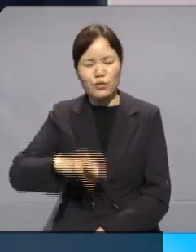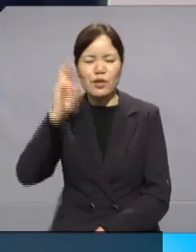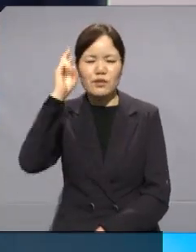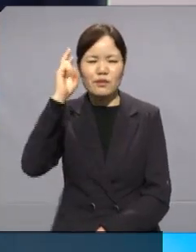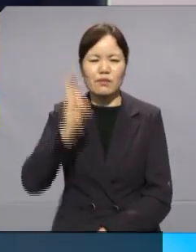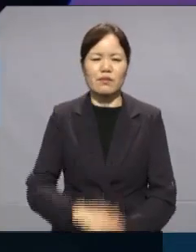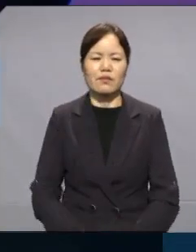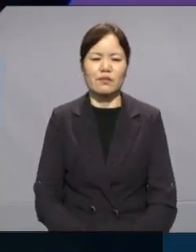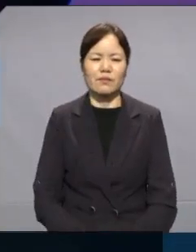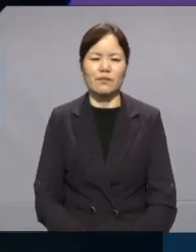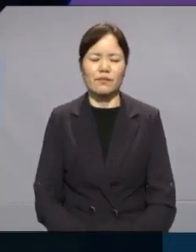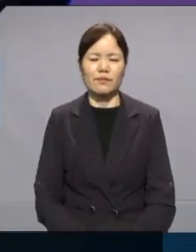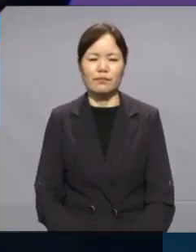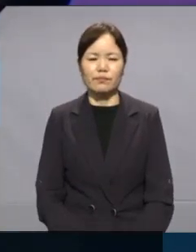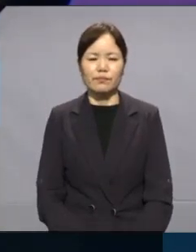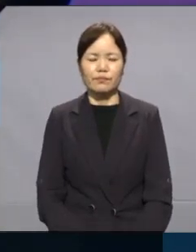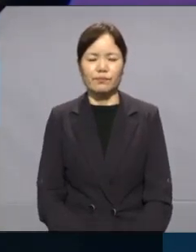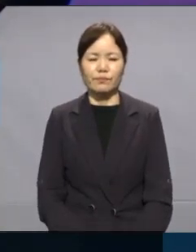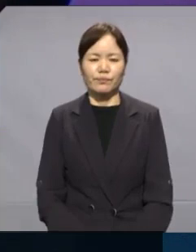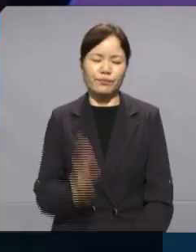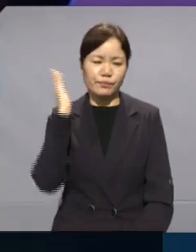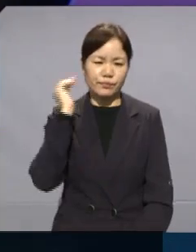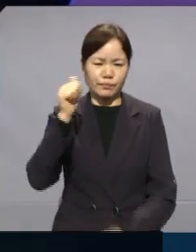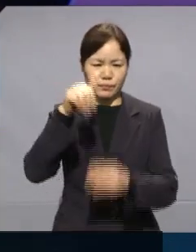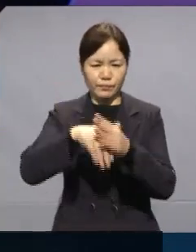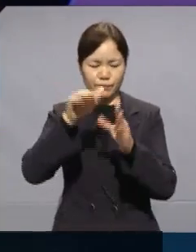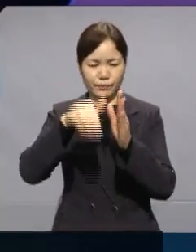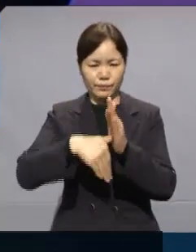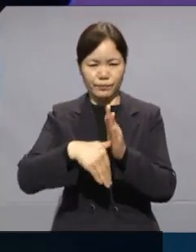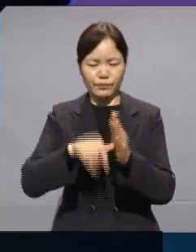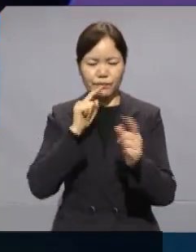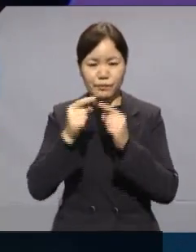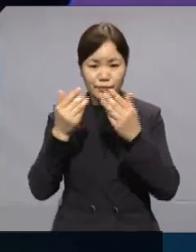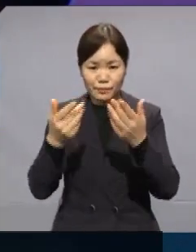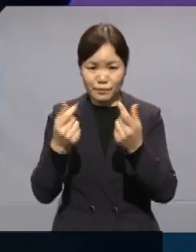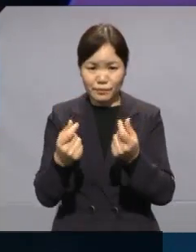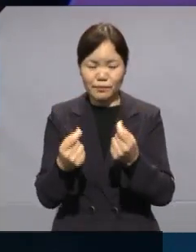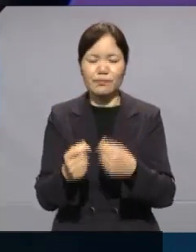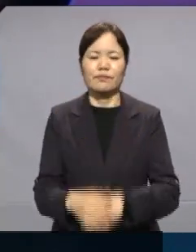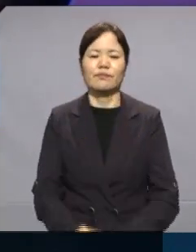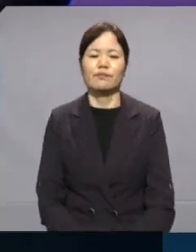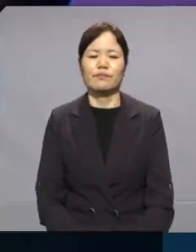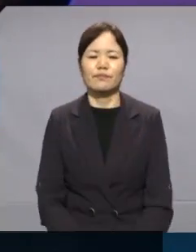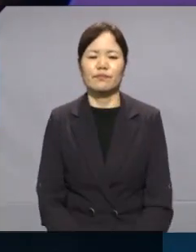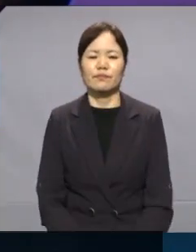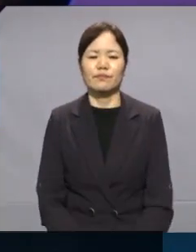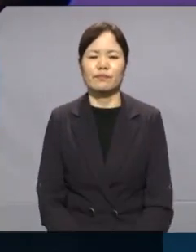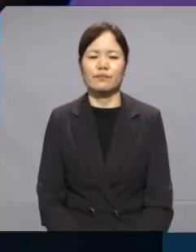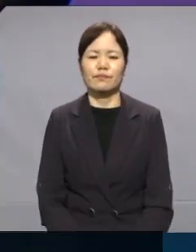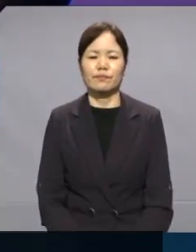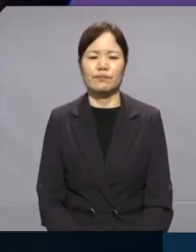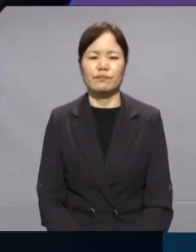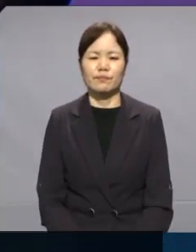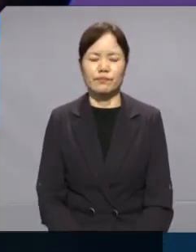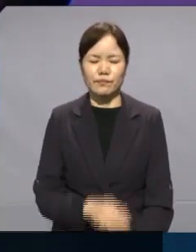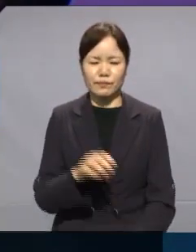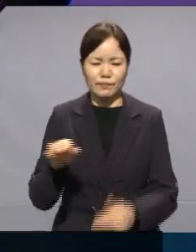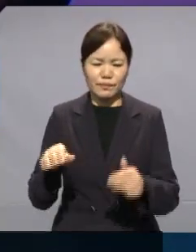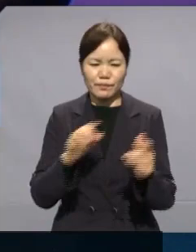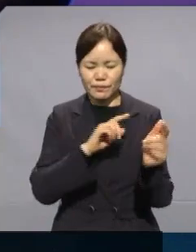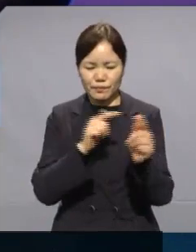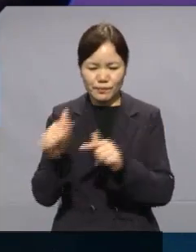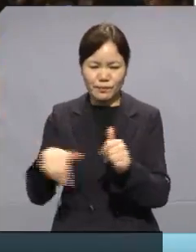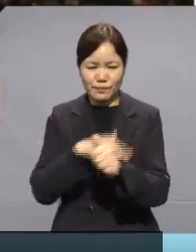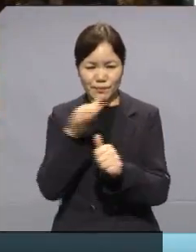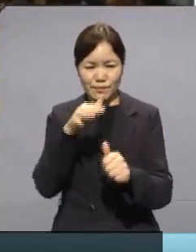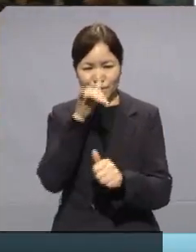해요. 그러니까 그 대선 때는 이제 조금 전에 말씀하셨듯이 뭐 이제 그 이런 경우 저런 경우 이렇게 좀 달리